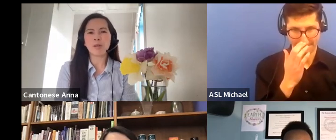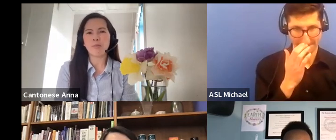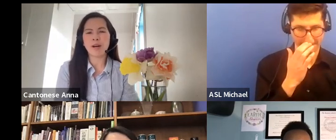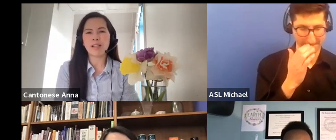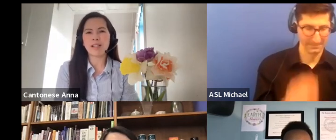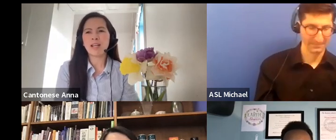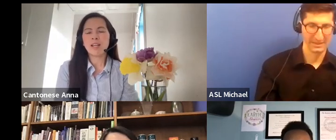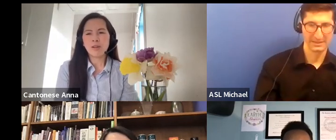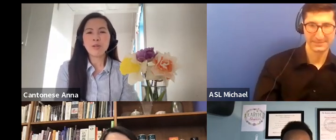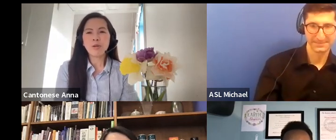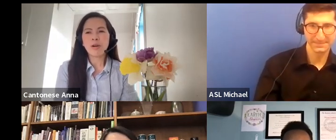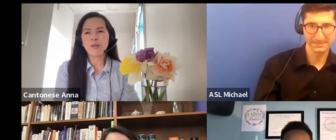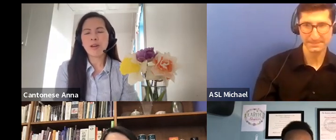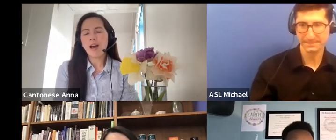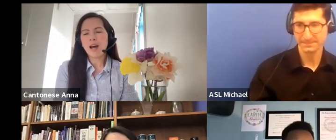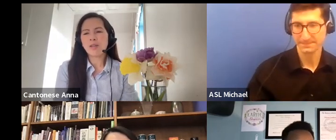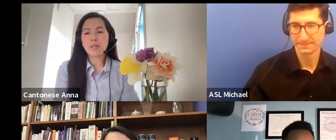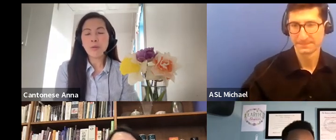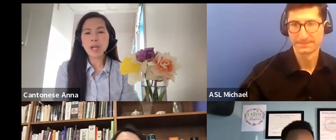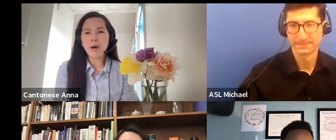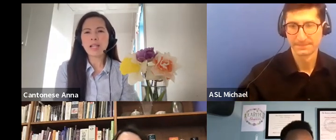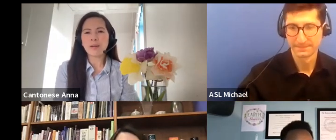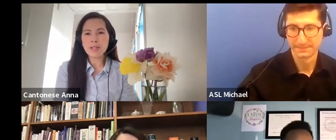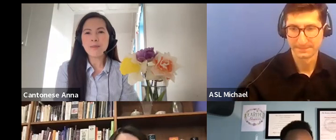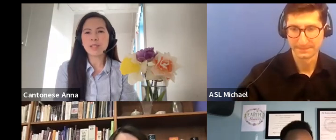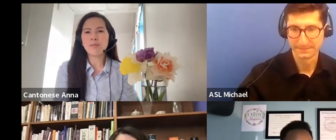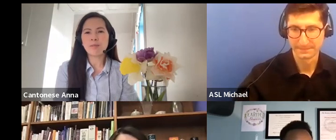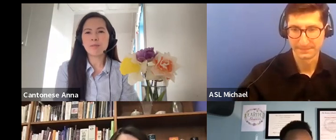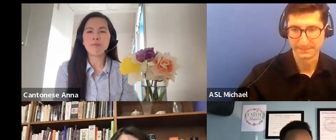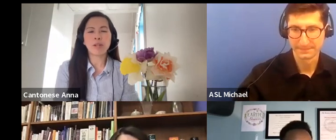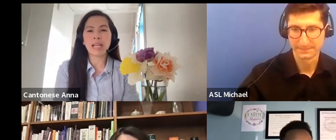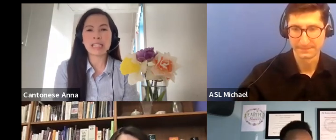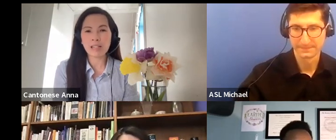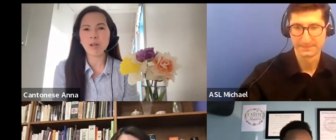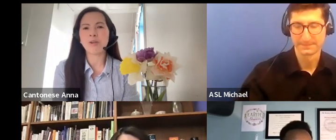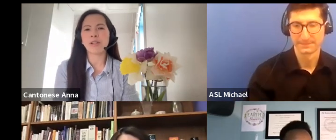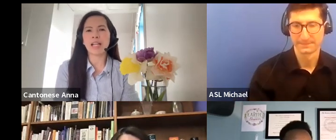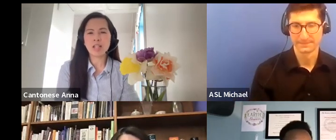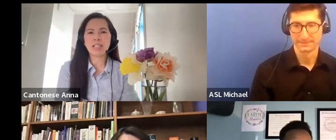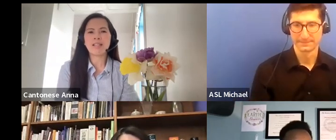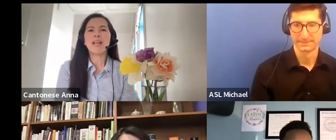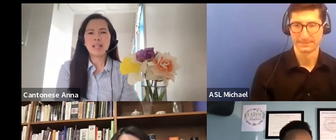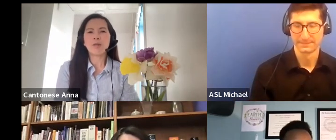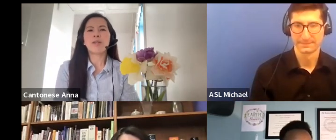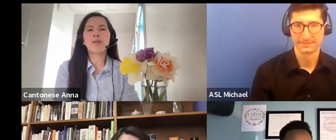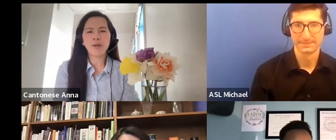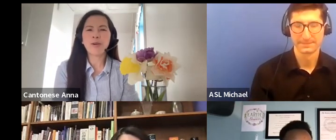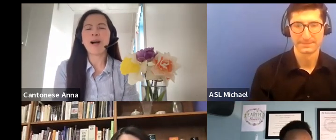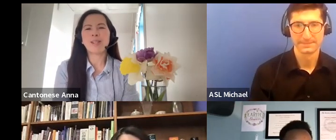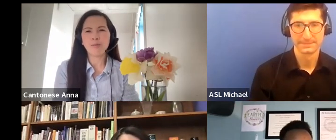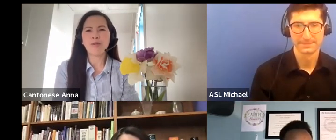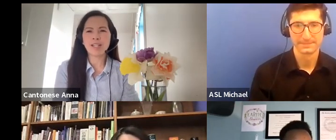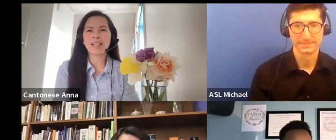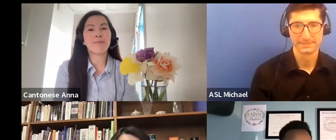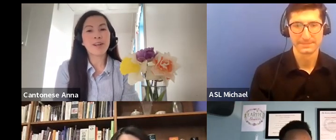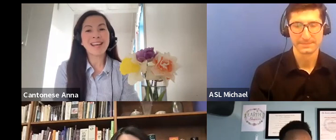東話嘅同步翻譯㗎啦。如果你需要去用手機嘅話咧，撳開3個點，再揀更多，再揀 Chinese， 亦都去到廣東話嘅